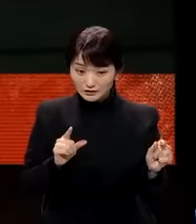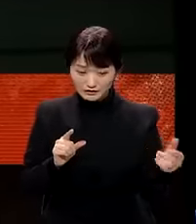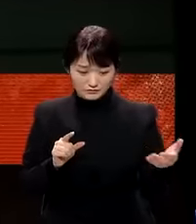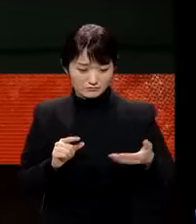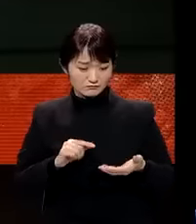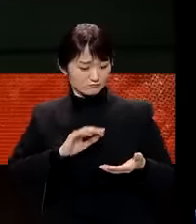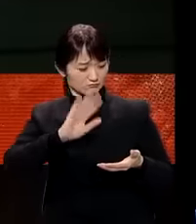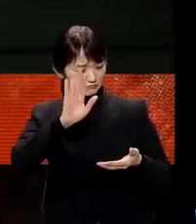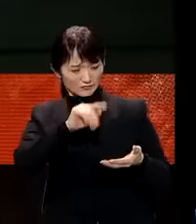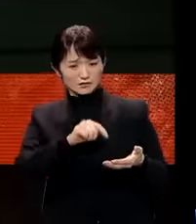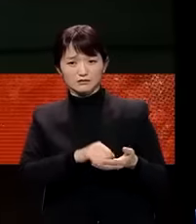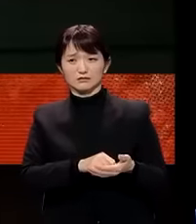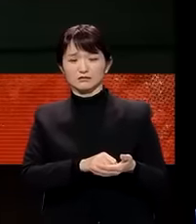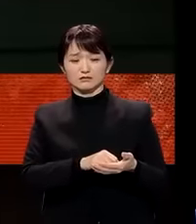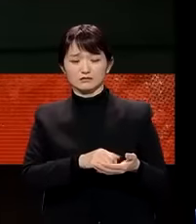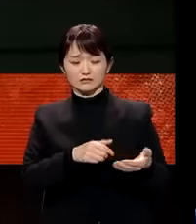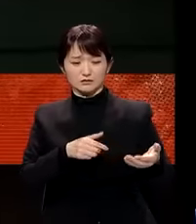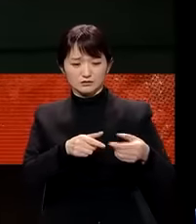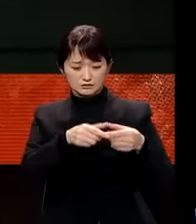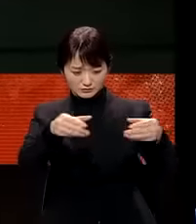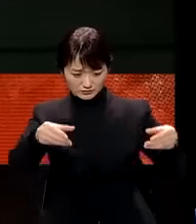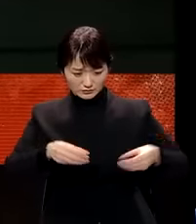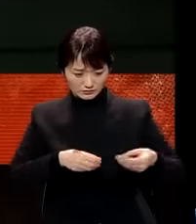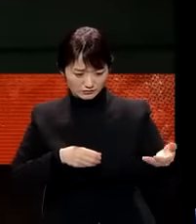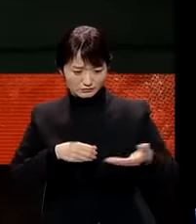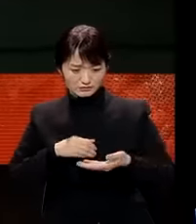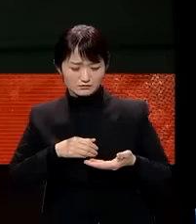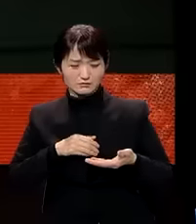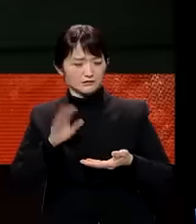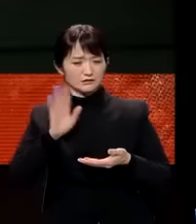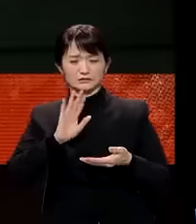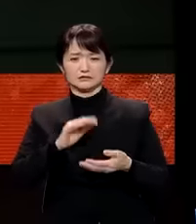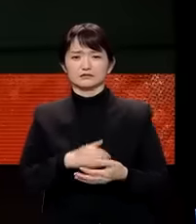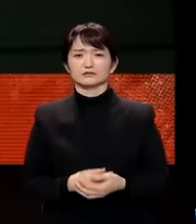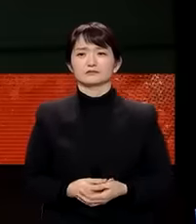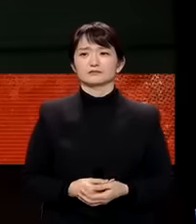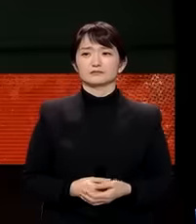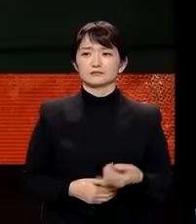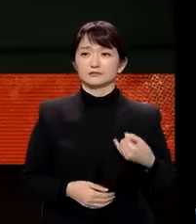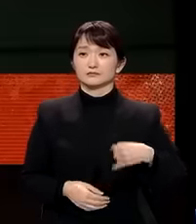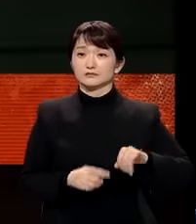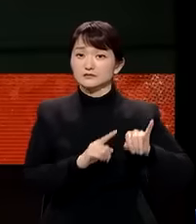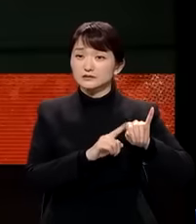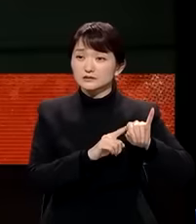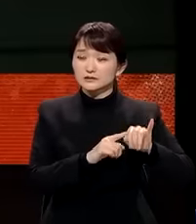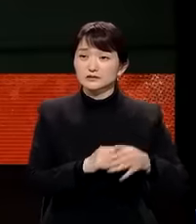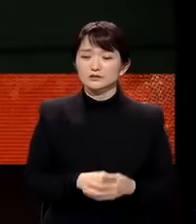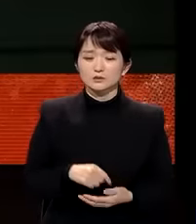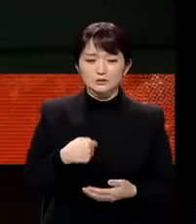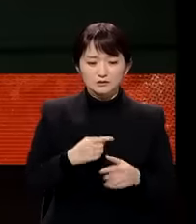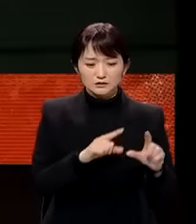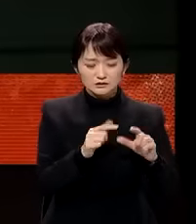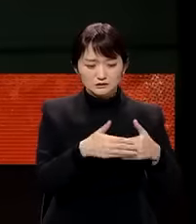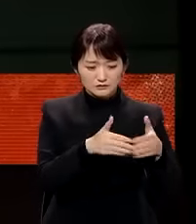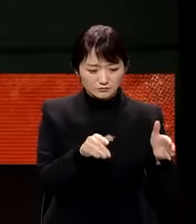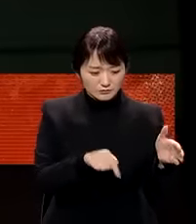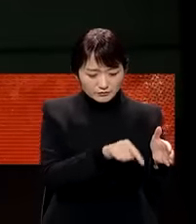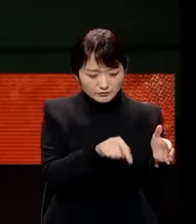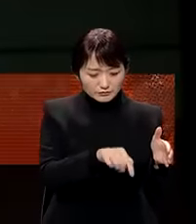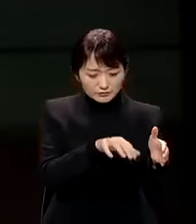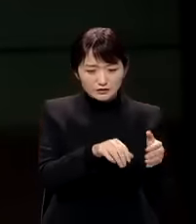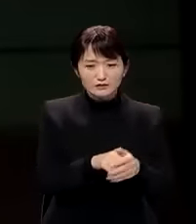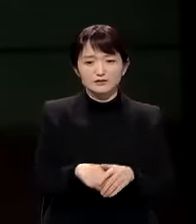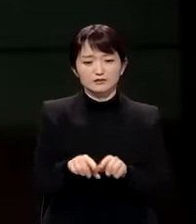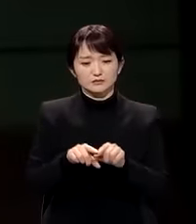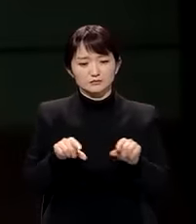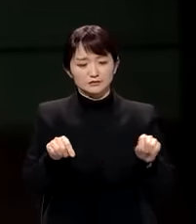받겠다 라면서 종이를 아예 밀어내는 사람들도 있었다고 합니다 그 당시의 딸은 자취방 냉장고에 어머니가 반찬 챙겨 놨다면